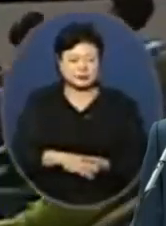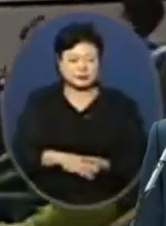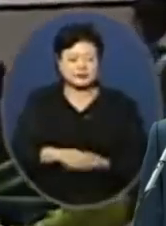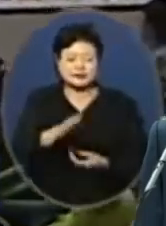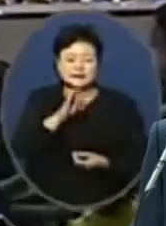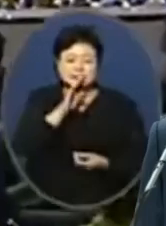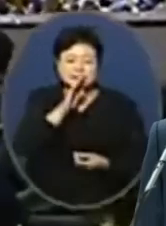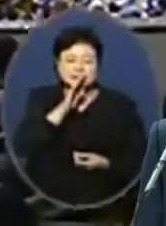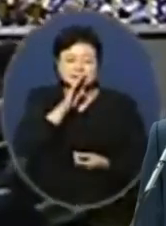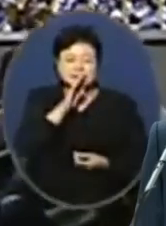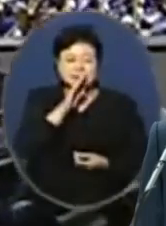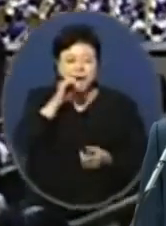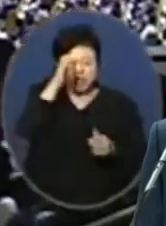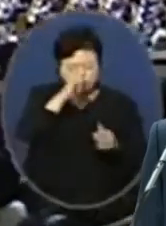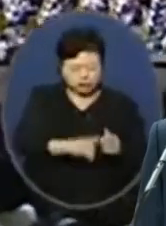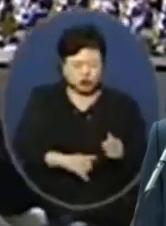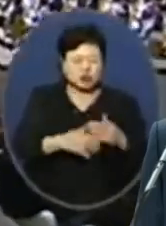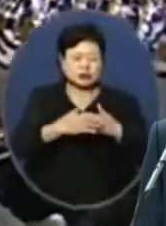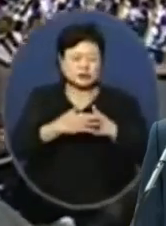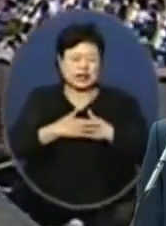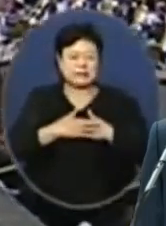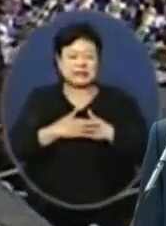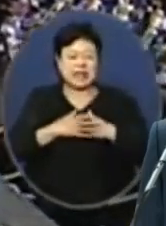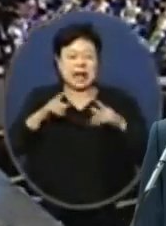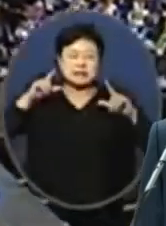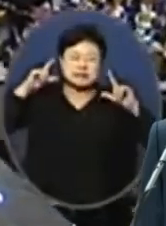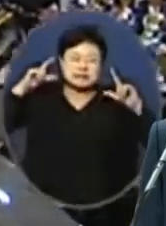얼마나 중형스러운 사람입니까 하나님.